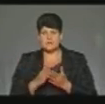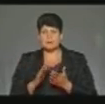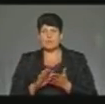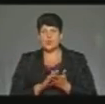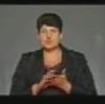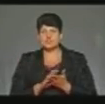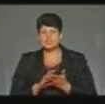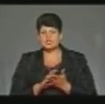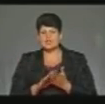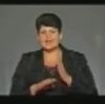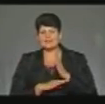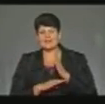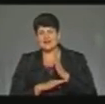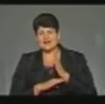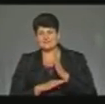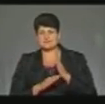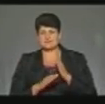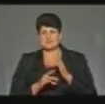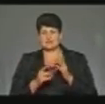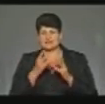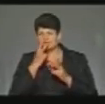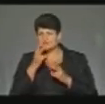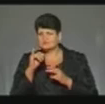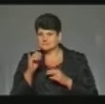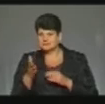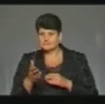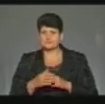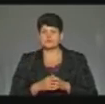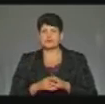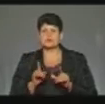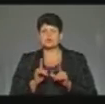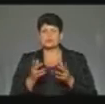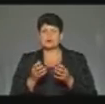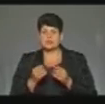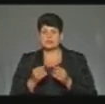почищення, тобто дерев десь, де є видимість погана. Якщо брати по